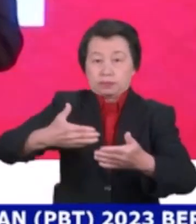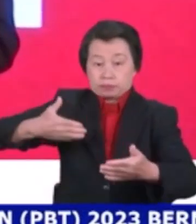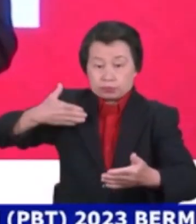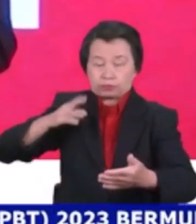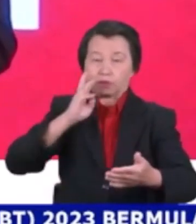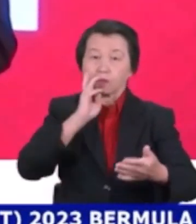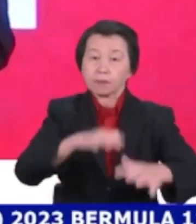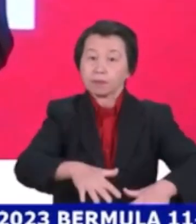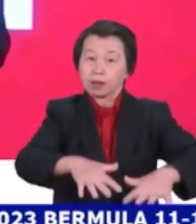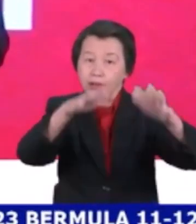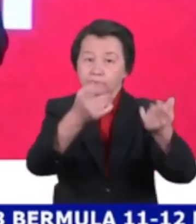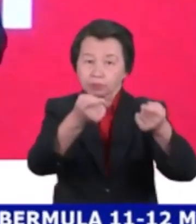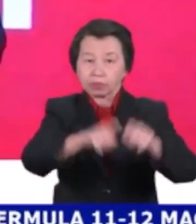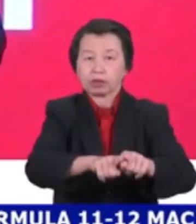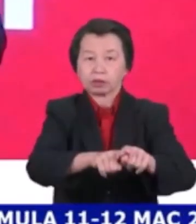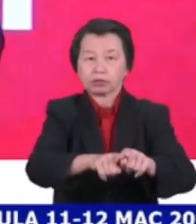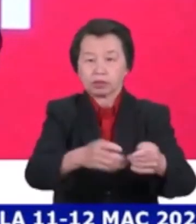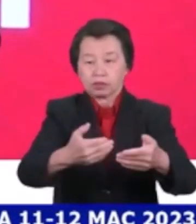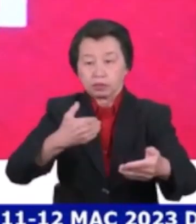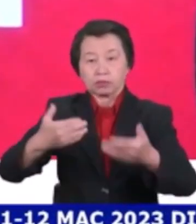bencana berlaku